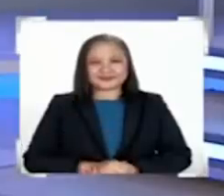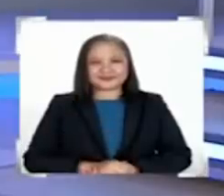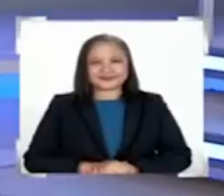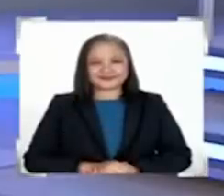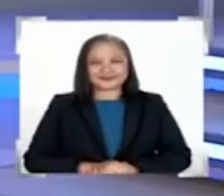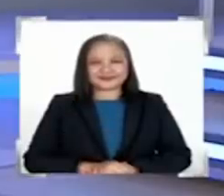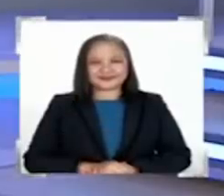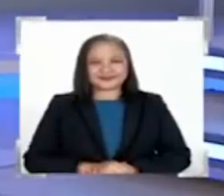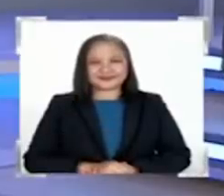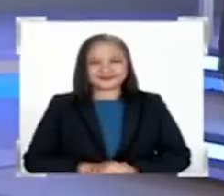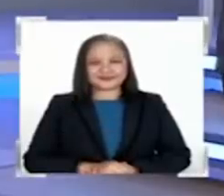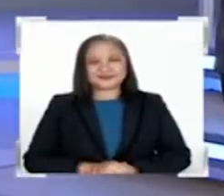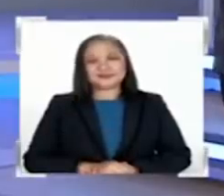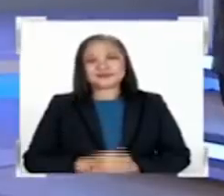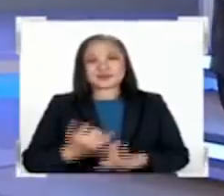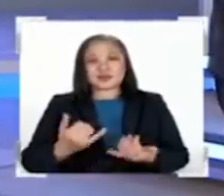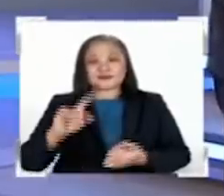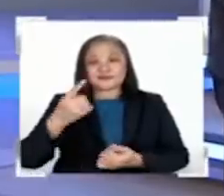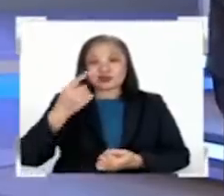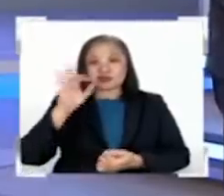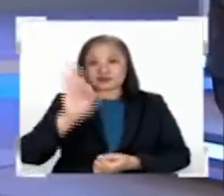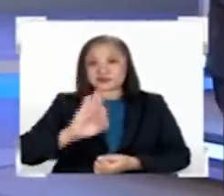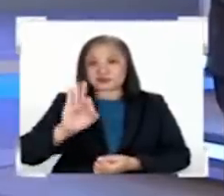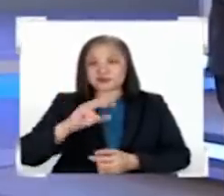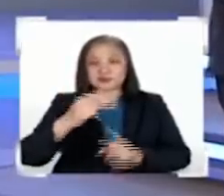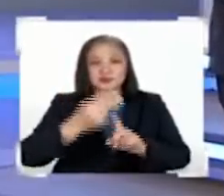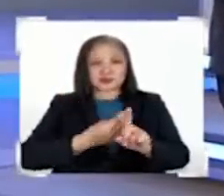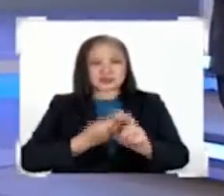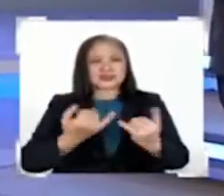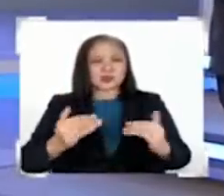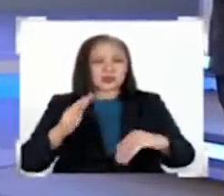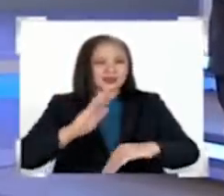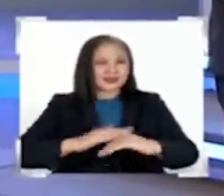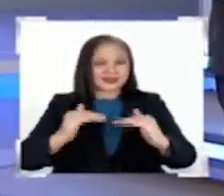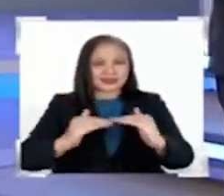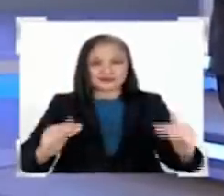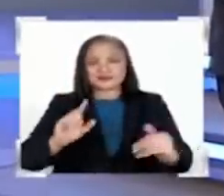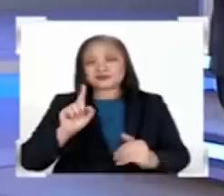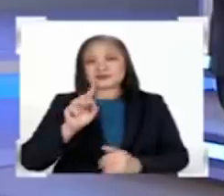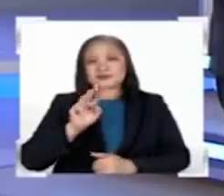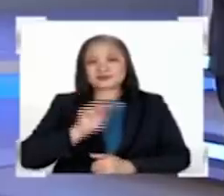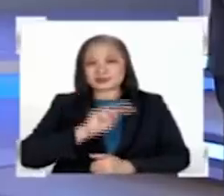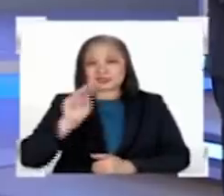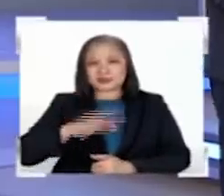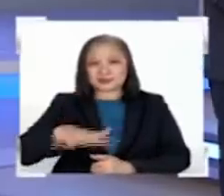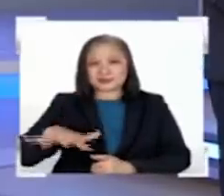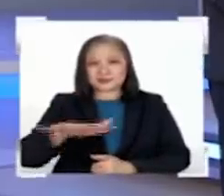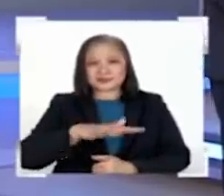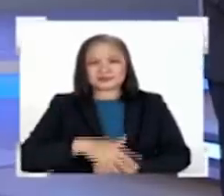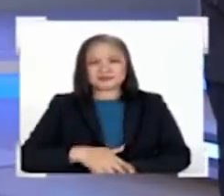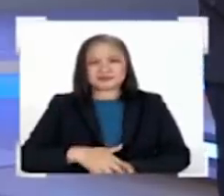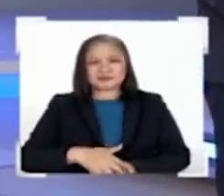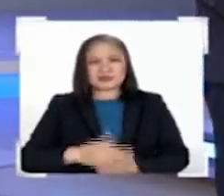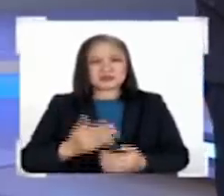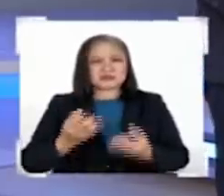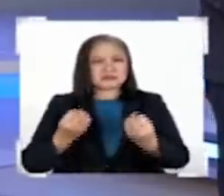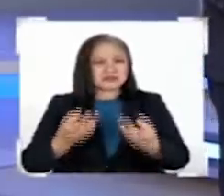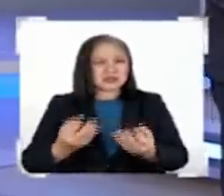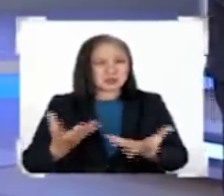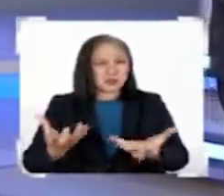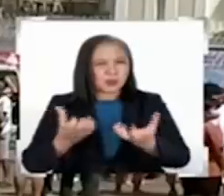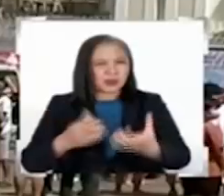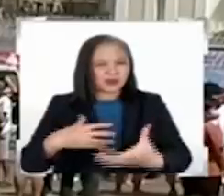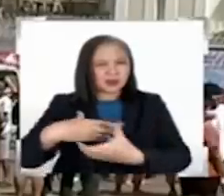Unang Biyernes ng Marso at dahil Alert Level 1 na Metro Manila, mas marami ang tila nasabik na lumabas. Saksi